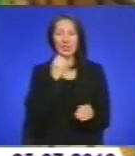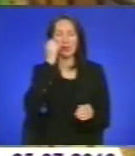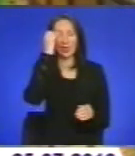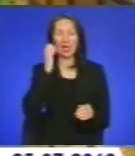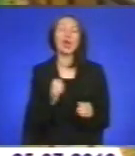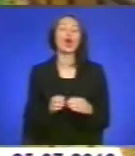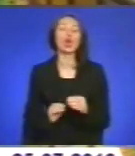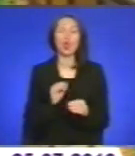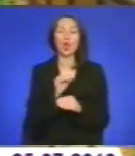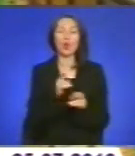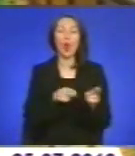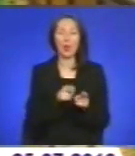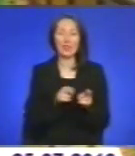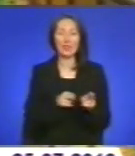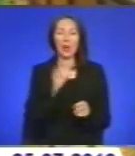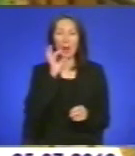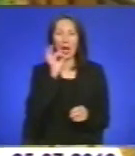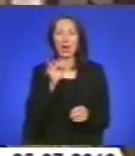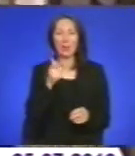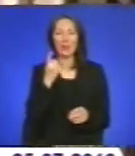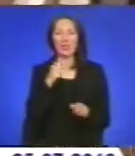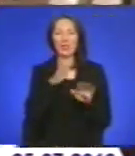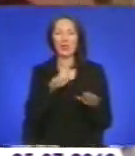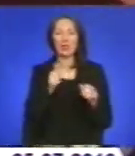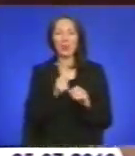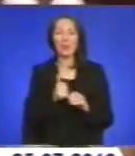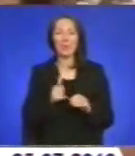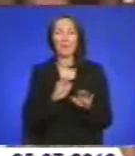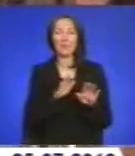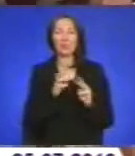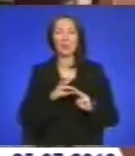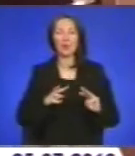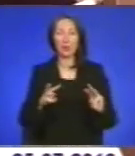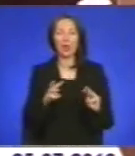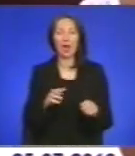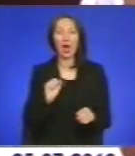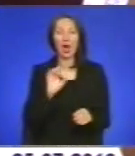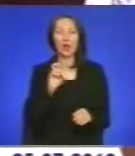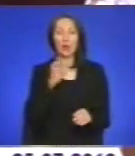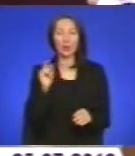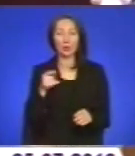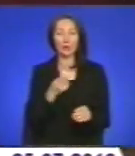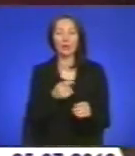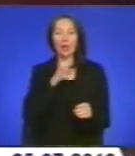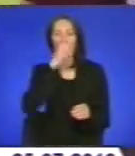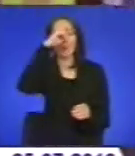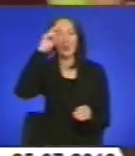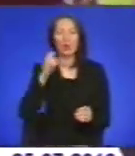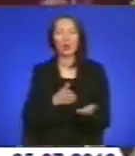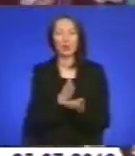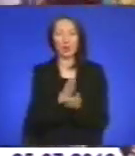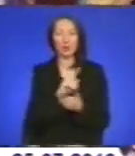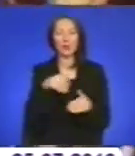додаткових поїздів, запевняє перший віце-прем'єр Сергій Арбузов. Каже, цього тижня у південному напрямку із запропонованих 29 тисяч місць